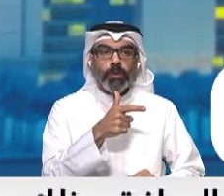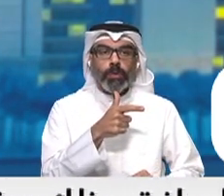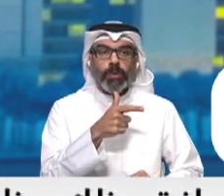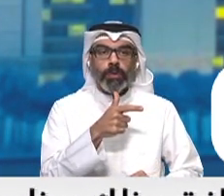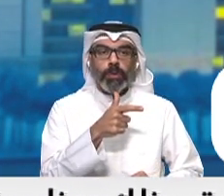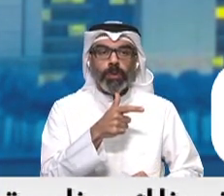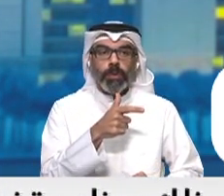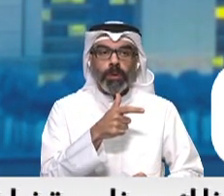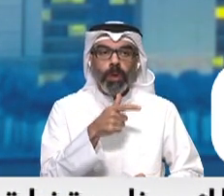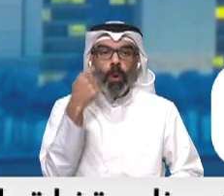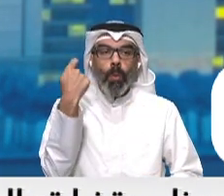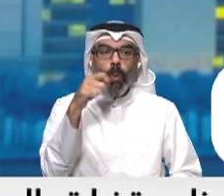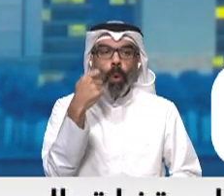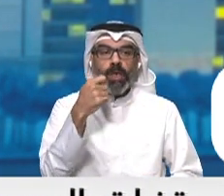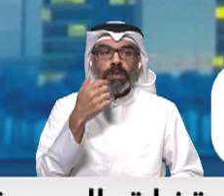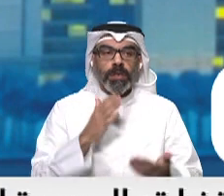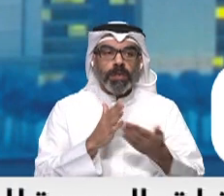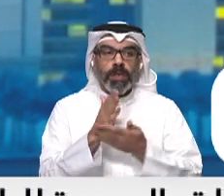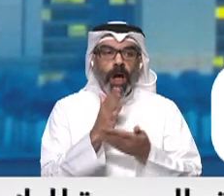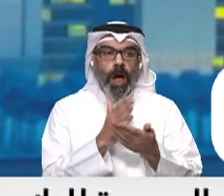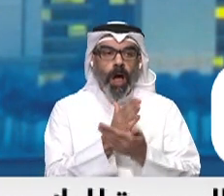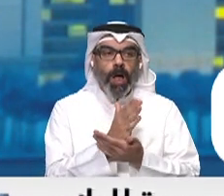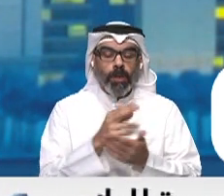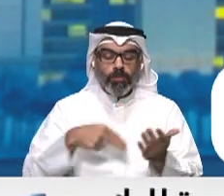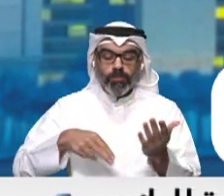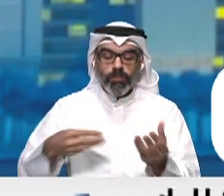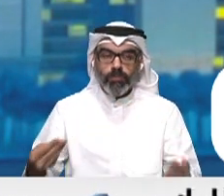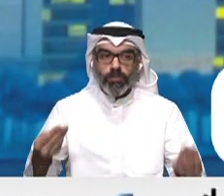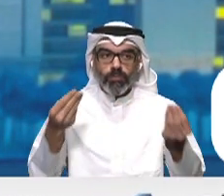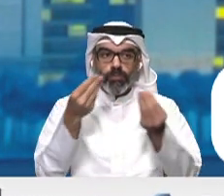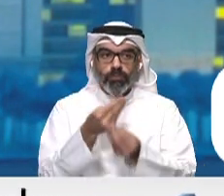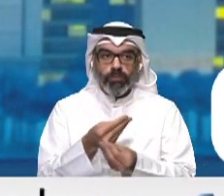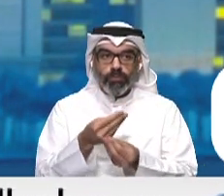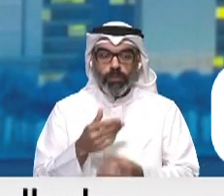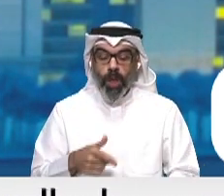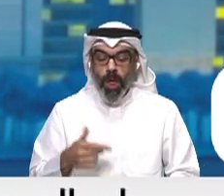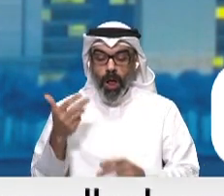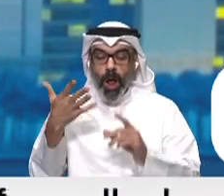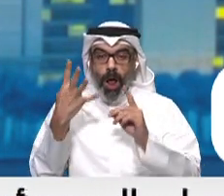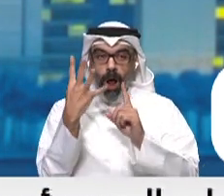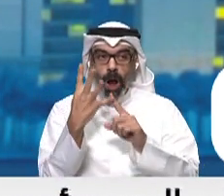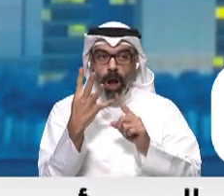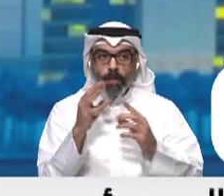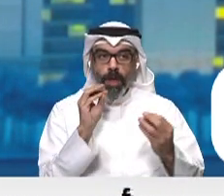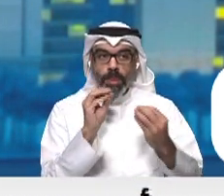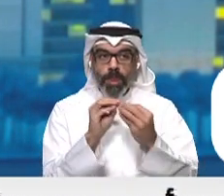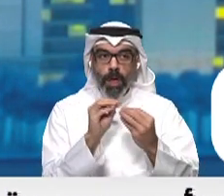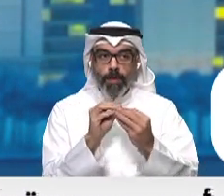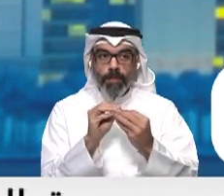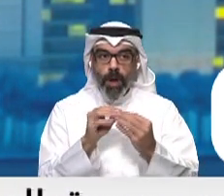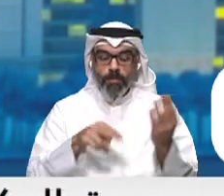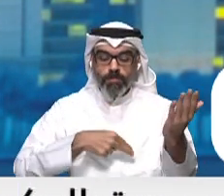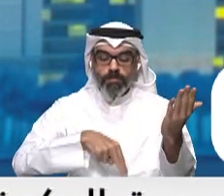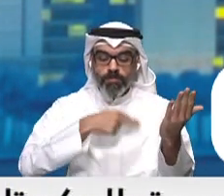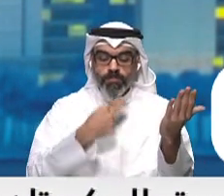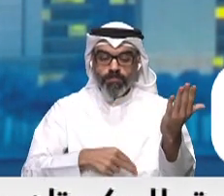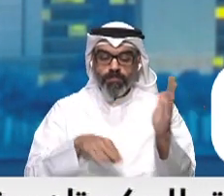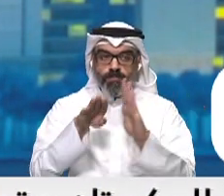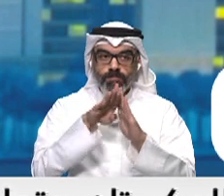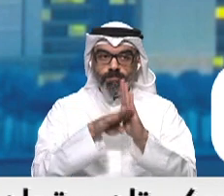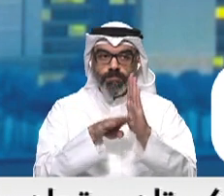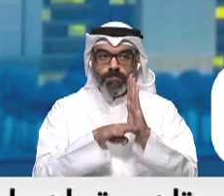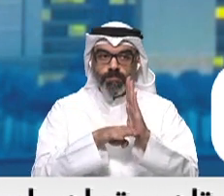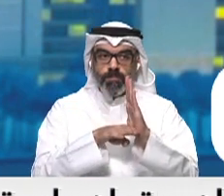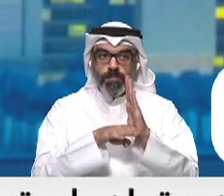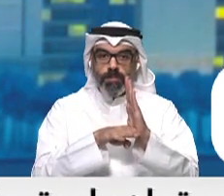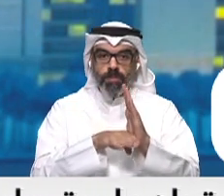الدين وزير الخارجيه رابعا برنامج تنفيذي بين حكومه دوله الكويت وحكومه جمهوريه